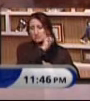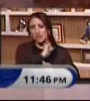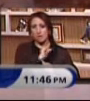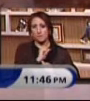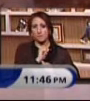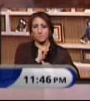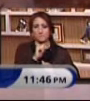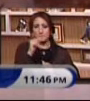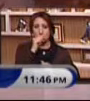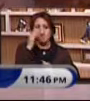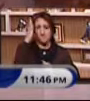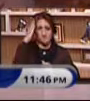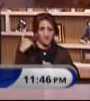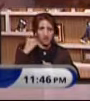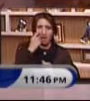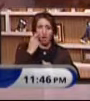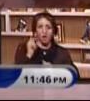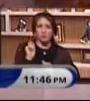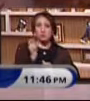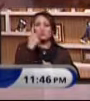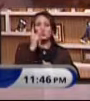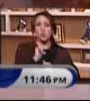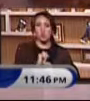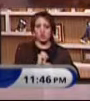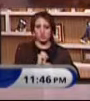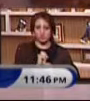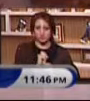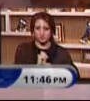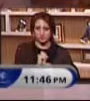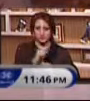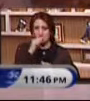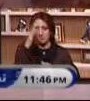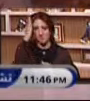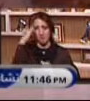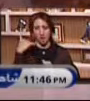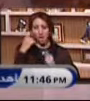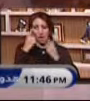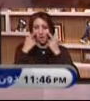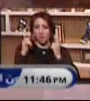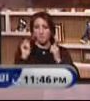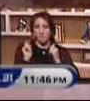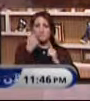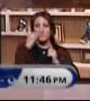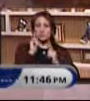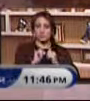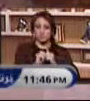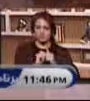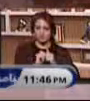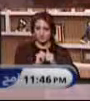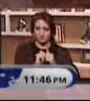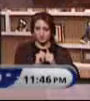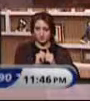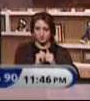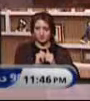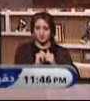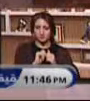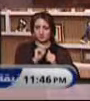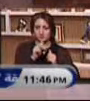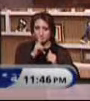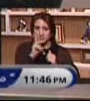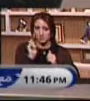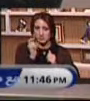ربنا وصف المؤمنين قال ترى اعينهم تفيض من الدمع. نعم، تفيض زي الايه العين الثره. نعم، اللي هي سبحان الله العظيم.